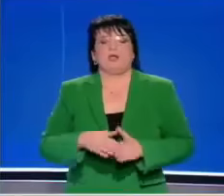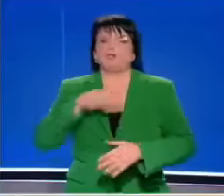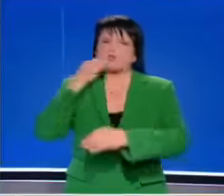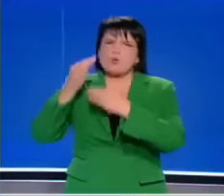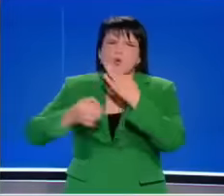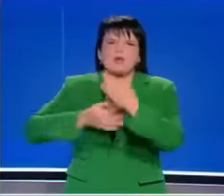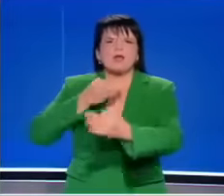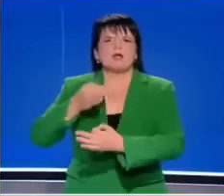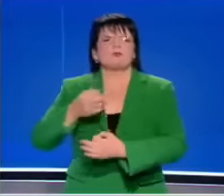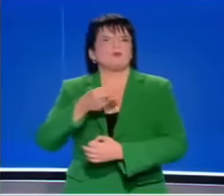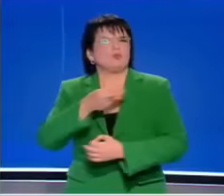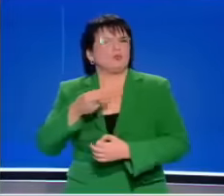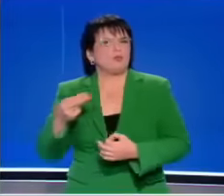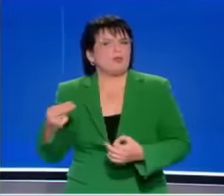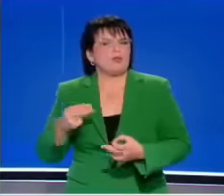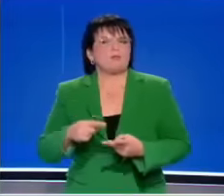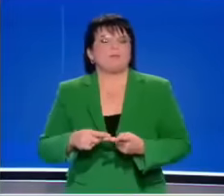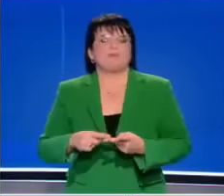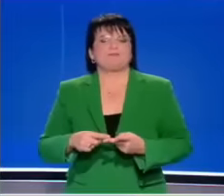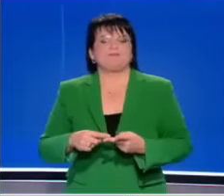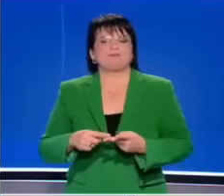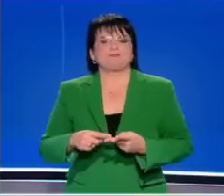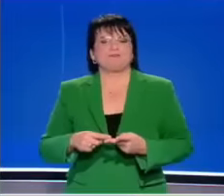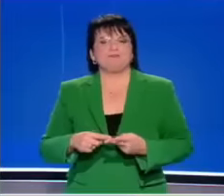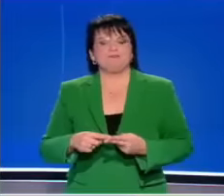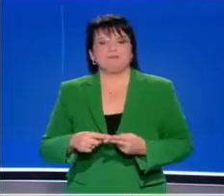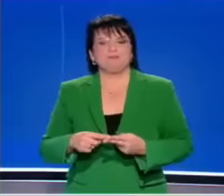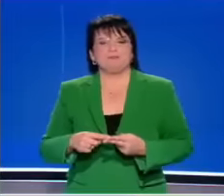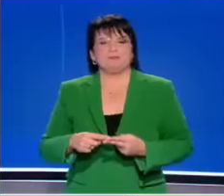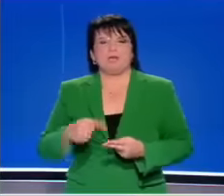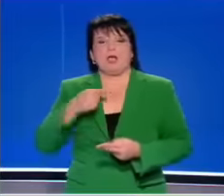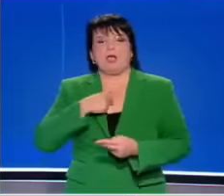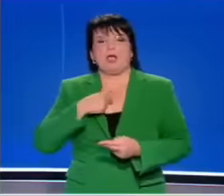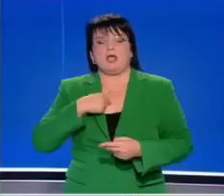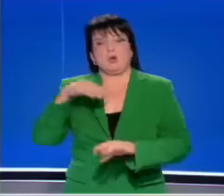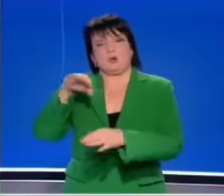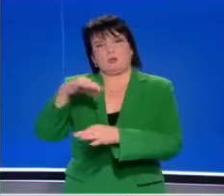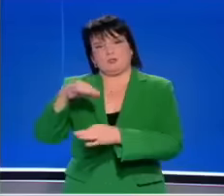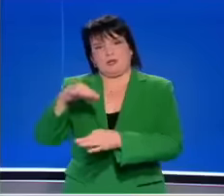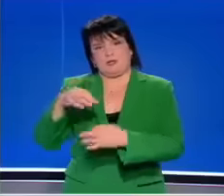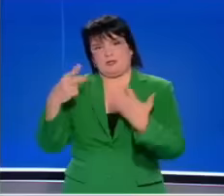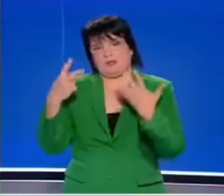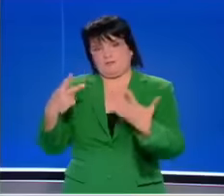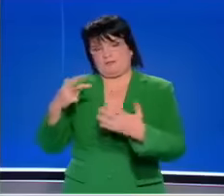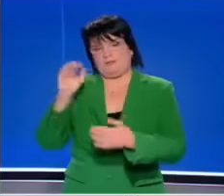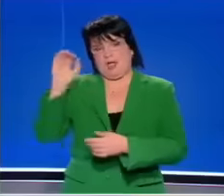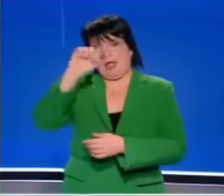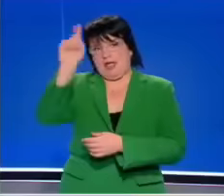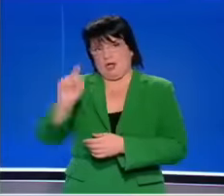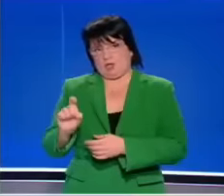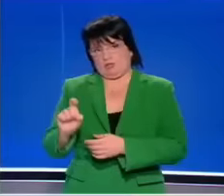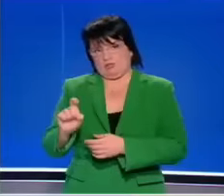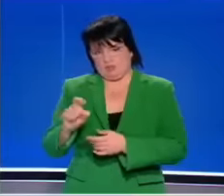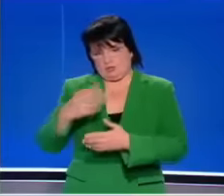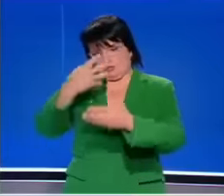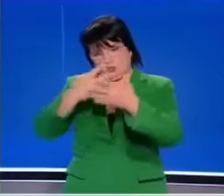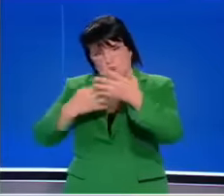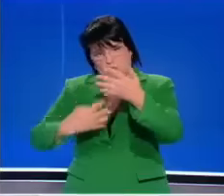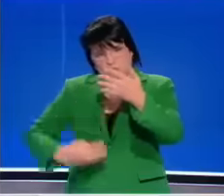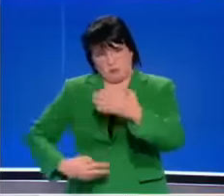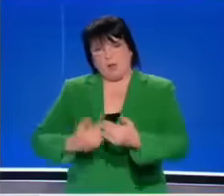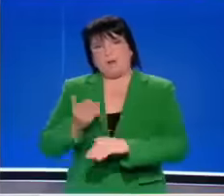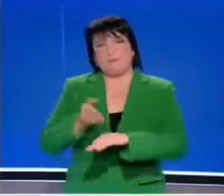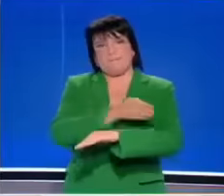σχολιάστηκε το γιατί έστειλα ή ανάρτησα εφτά ερωτήσεις για τον κύριο πρωθυπουργό πριν την διακαναλική